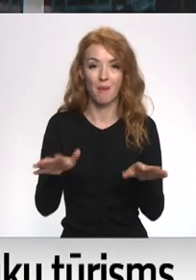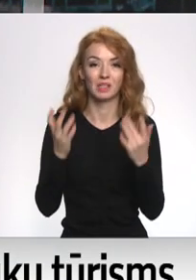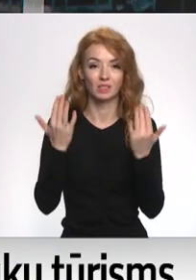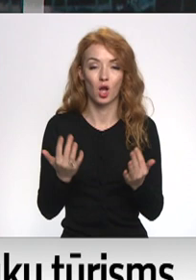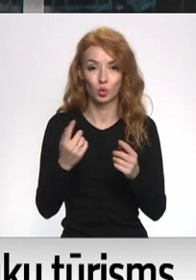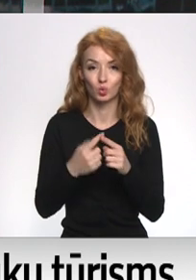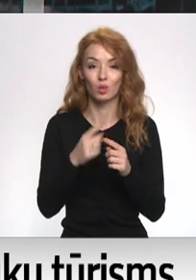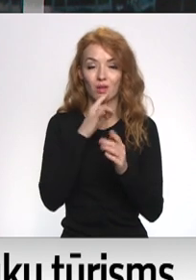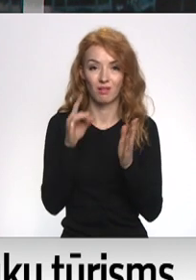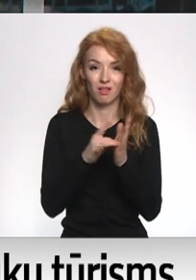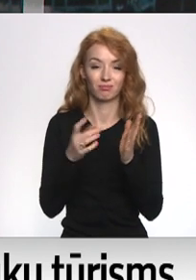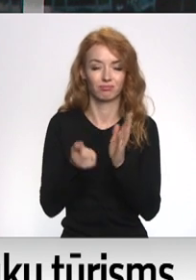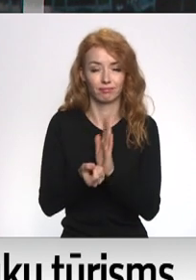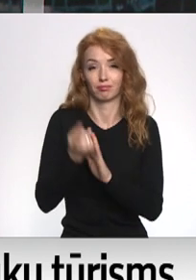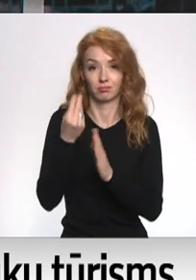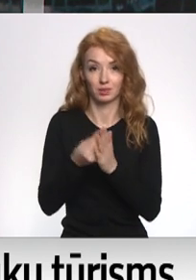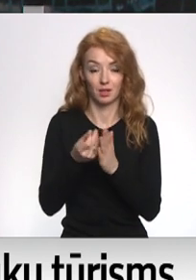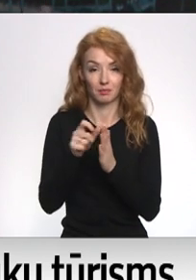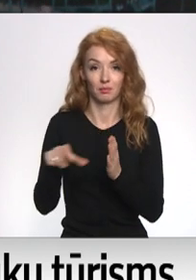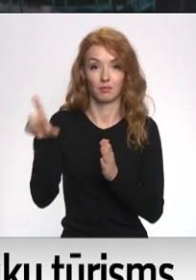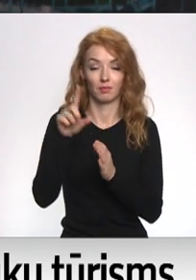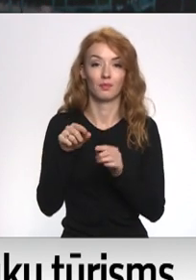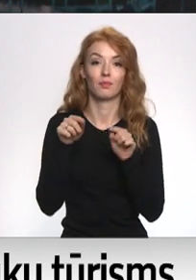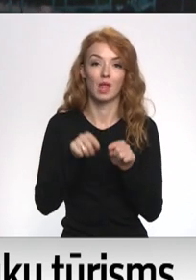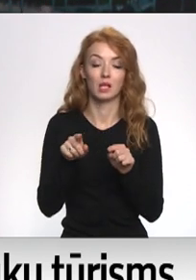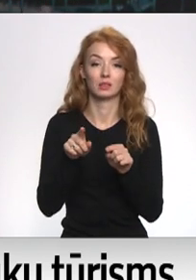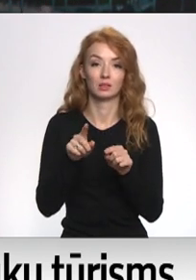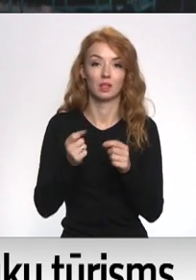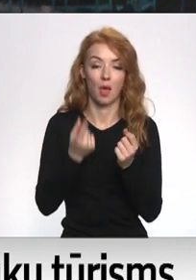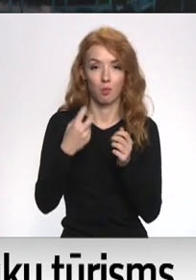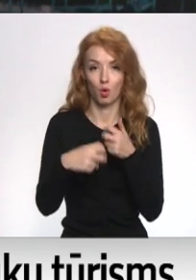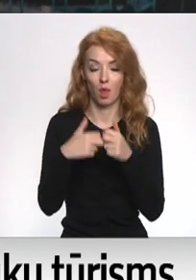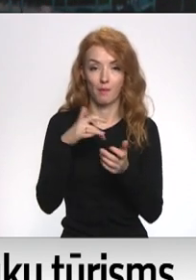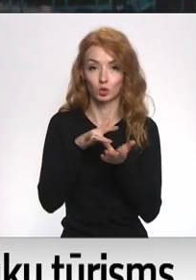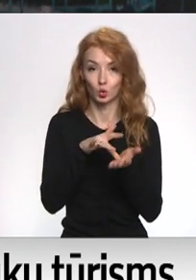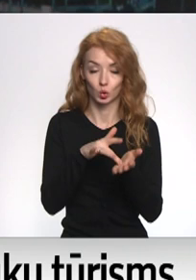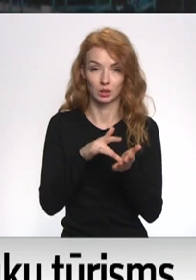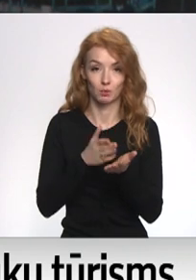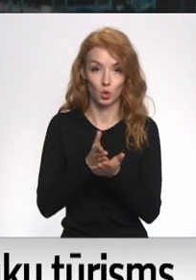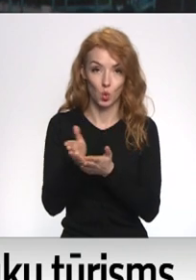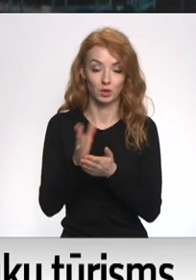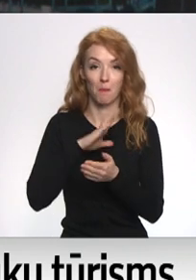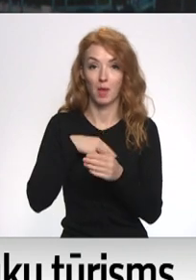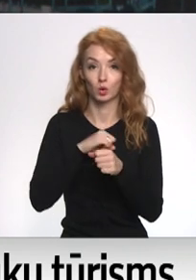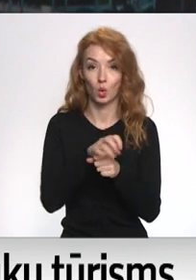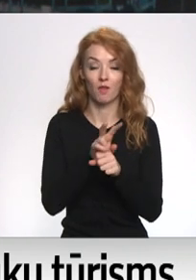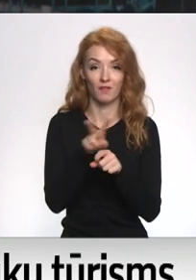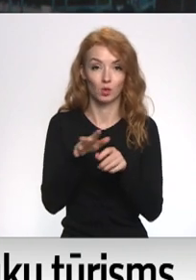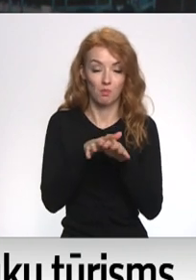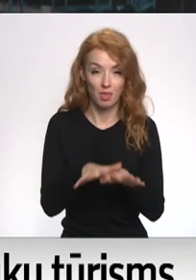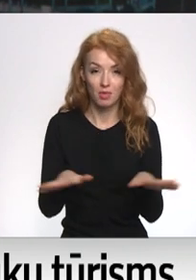pamatīgs energoresursu cenu sadārdzinājums joprojām spiež stūrī turisma nozari. Pērn pēc pandēmijas atvērās aptuveni 100